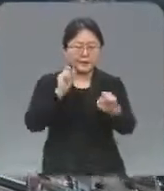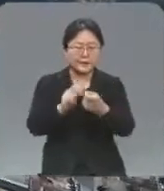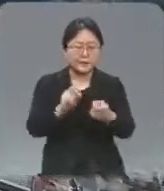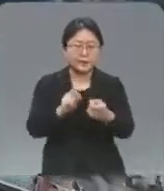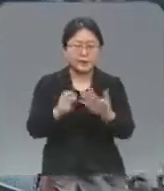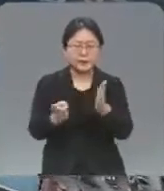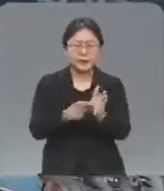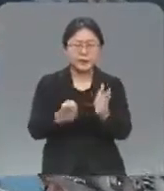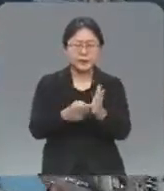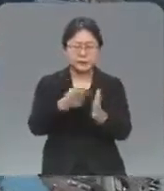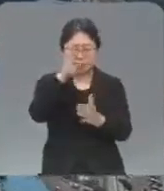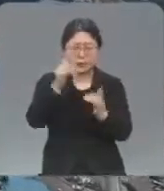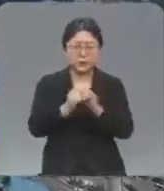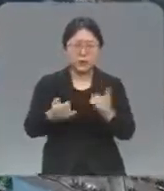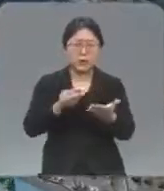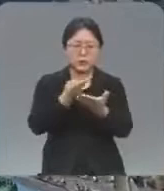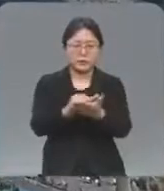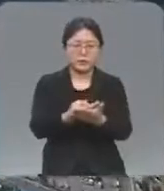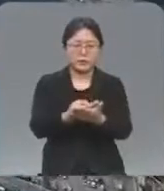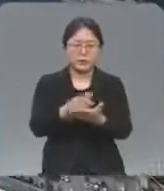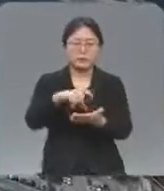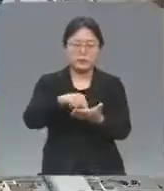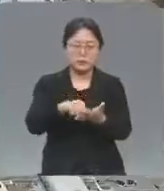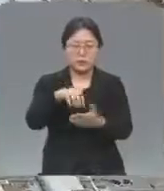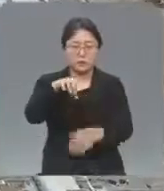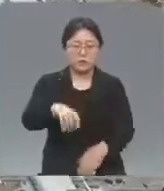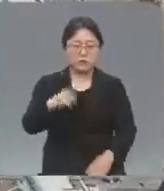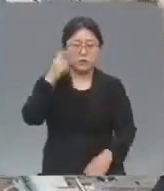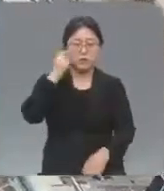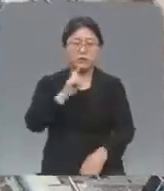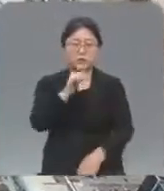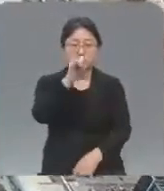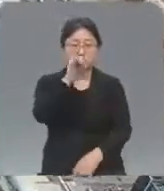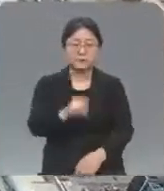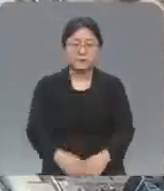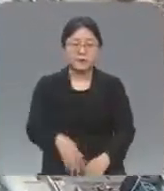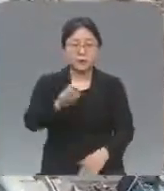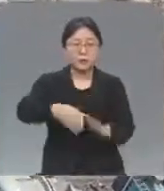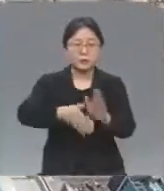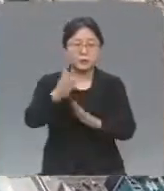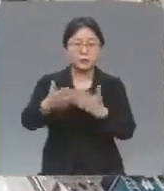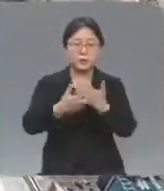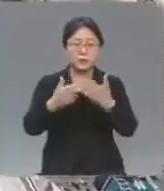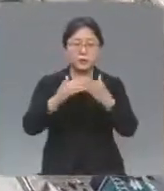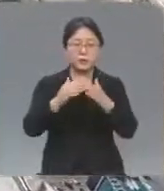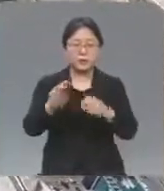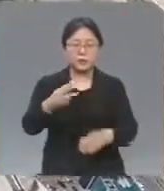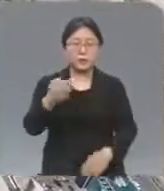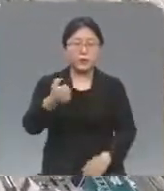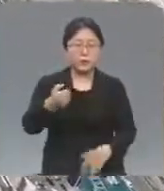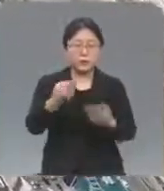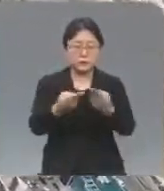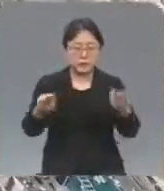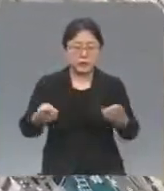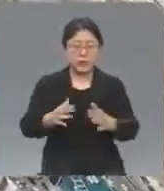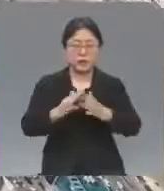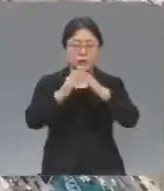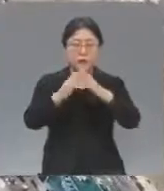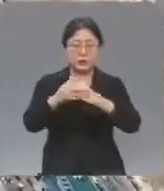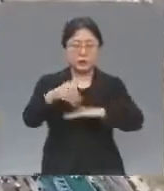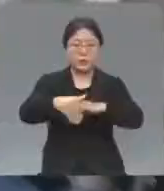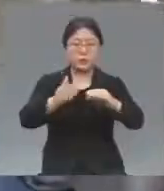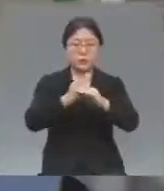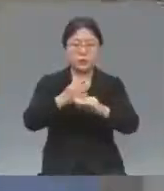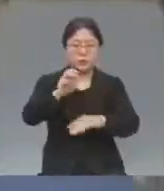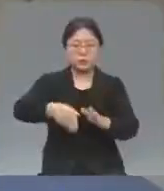응급환자 이송 등을 고려할 때 적합한 부지로 판단된다고 뵙겠습니다 광주시 의료원은 350 병상 규모로 건립 추진 중임 이어